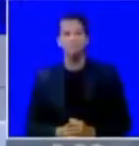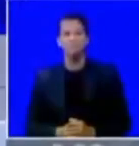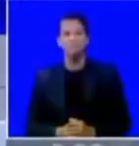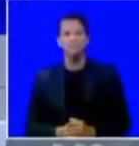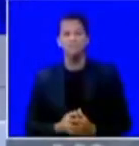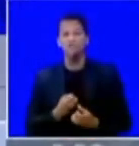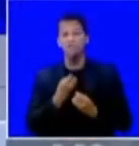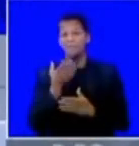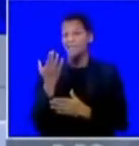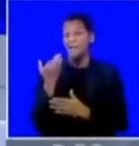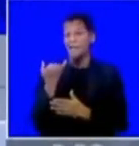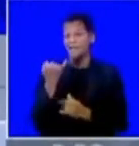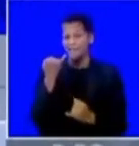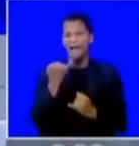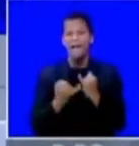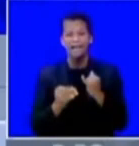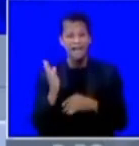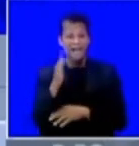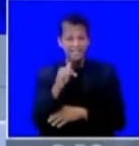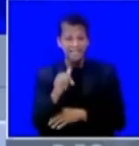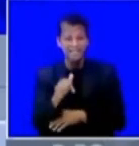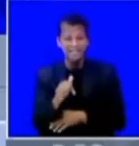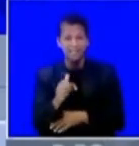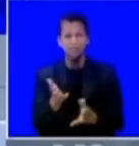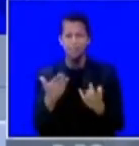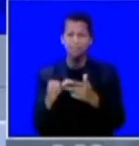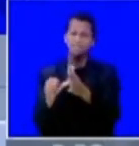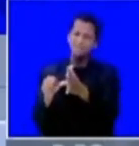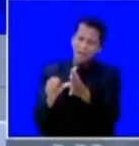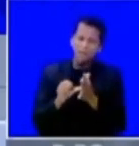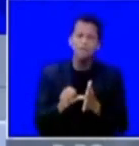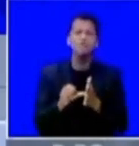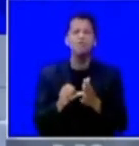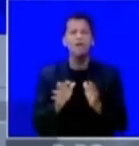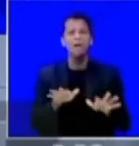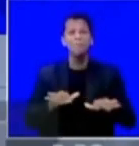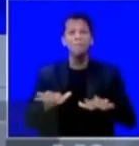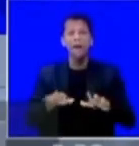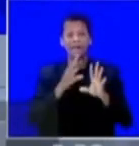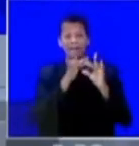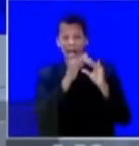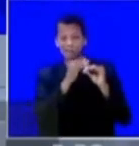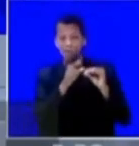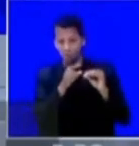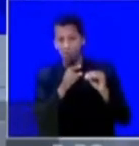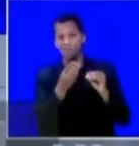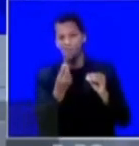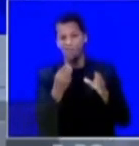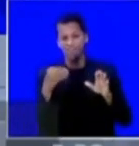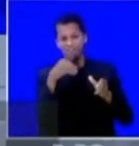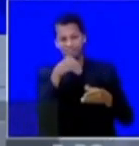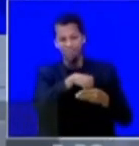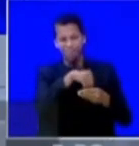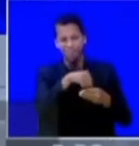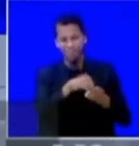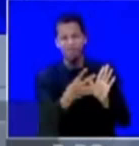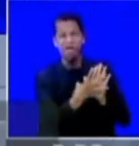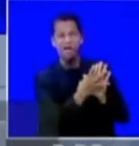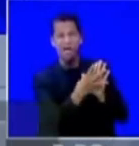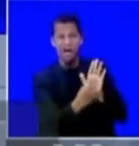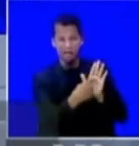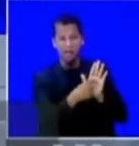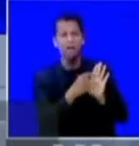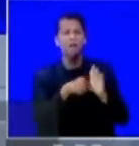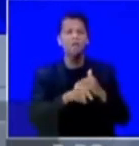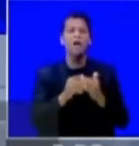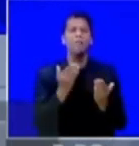Ya, informasi tadi menandai akhir jumpa kita hari ini. Mari bantu saudara kita yang terdampak gempa Cianjur melalui nomor rekening di bawah ini atau scan QR berikut